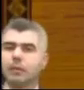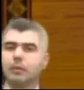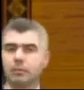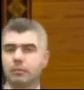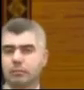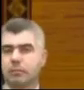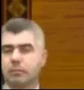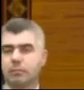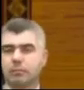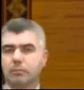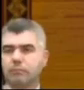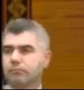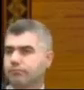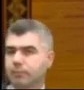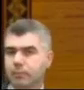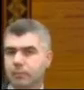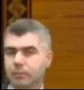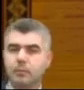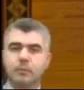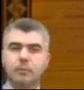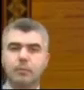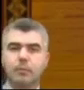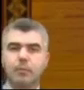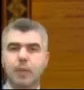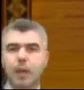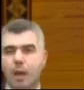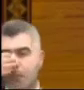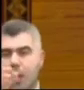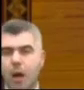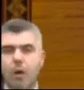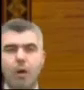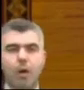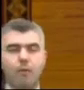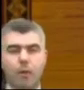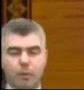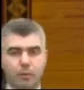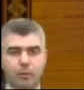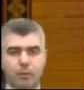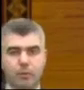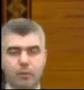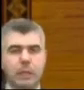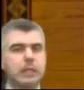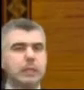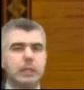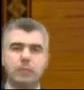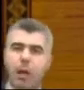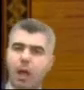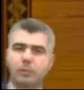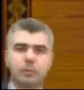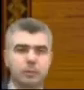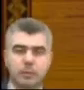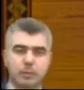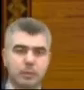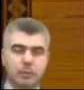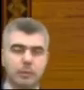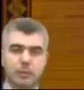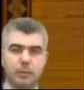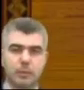خلال كل العقود الماضية فرنسا والمغرب بقيتا